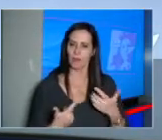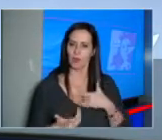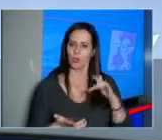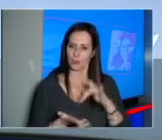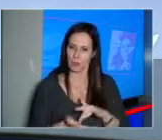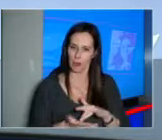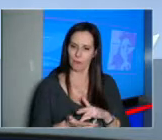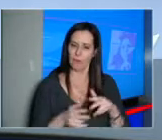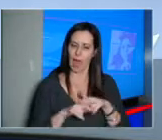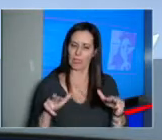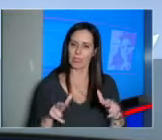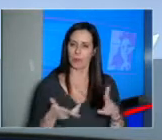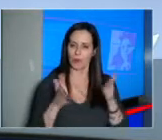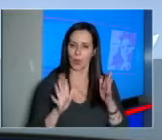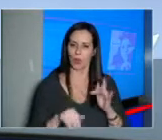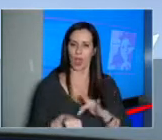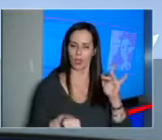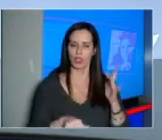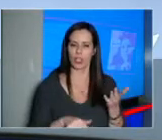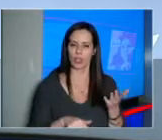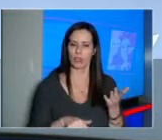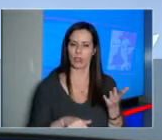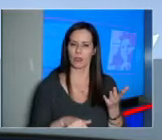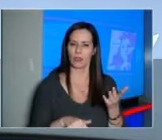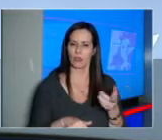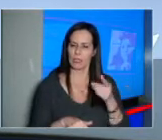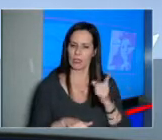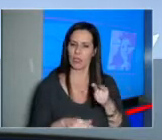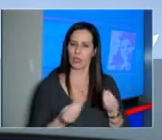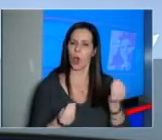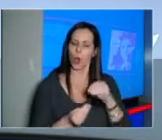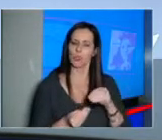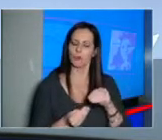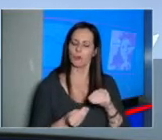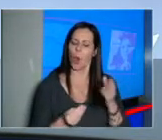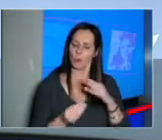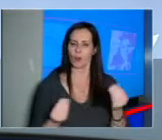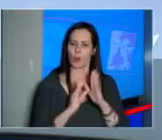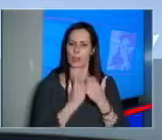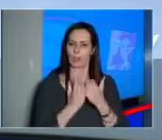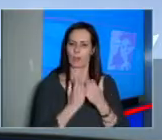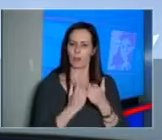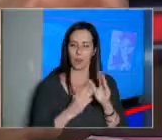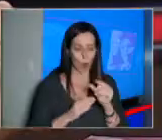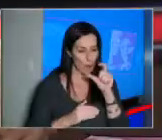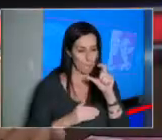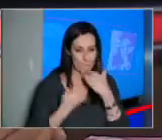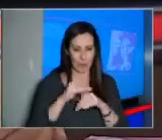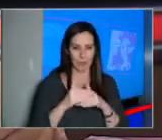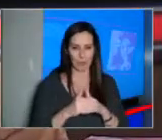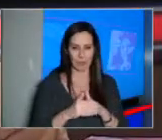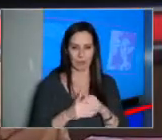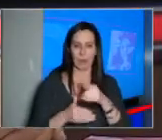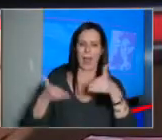נמצאים במצב מאוד רגיש ועדין. צריכה להוסיף עוד פרק. עוד פרק. מה